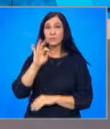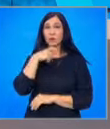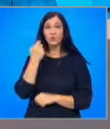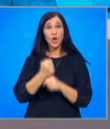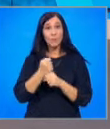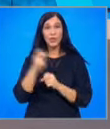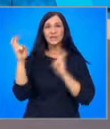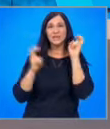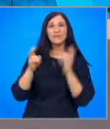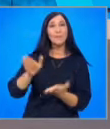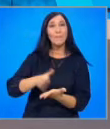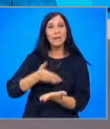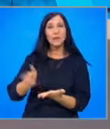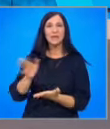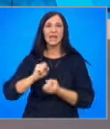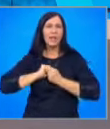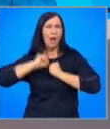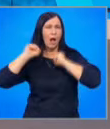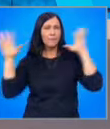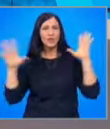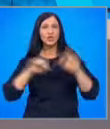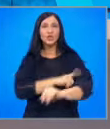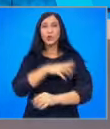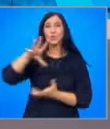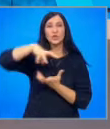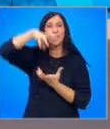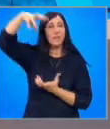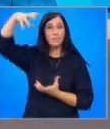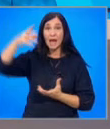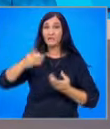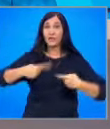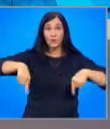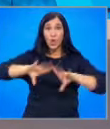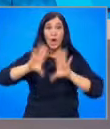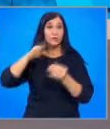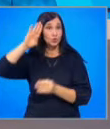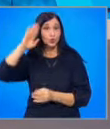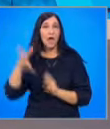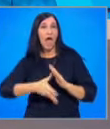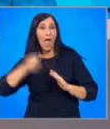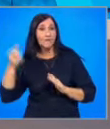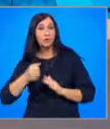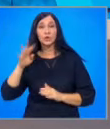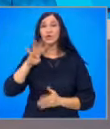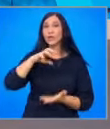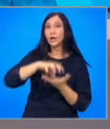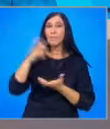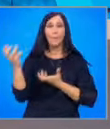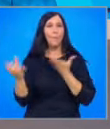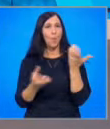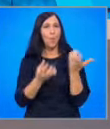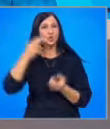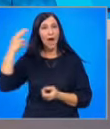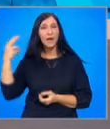работник от завод за масла. След гърмежи и силното задимяване в района, всички служители са били евакуирани. 4 екипа на пожарната